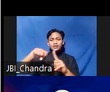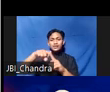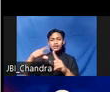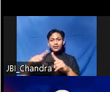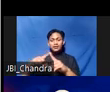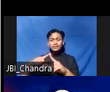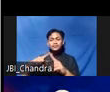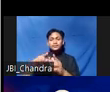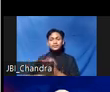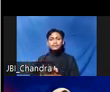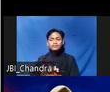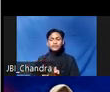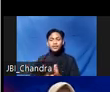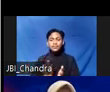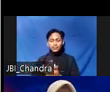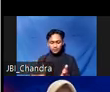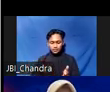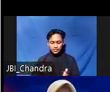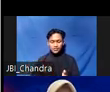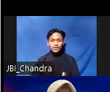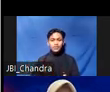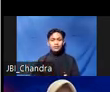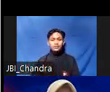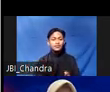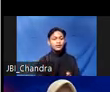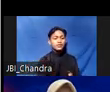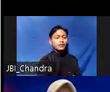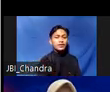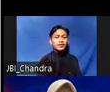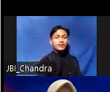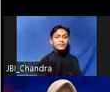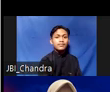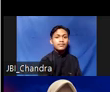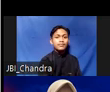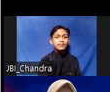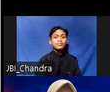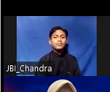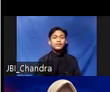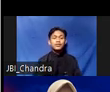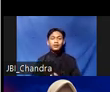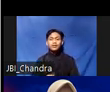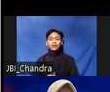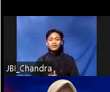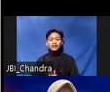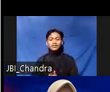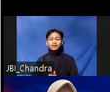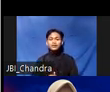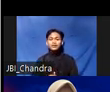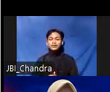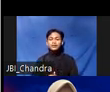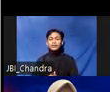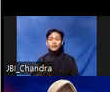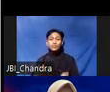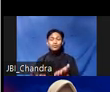sendiri akan muncul untuk Rahmi tadi ini kira-kira kacau nggak